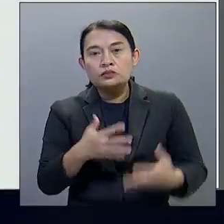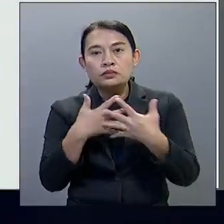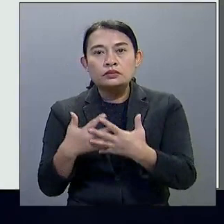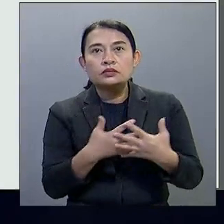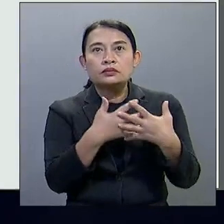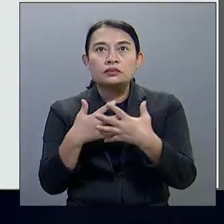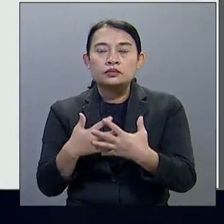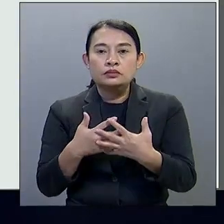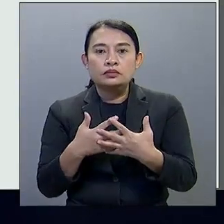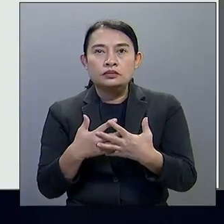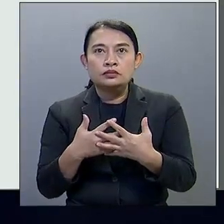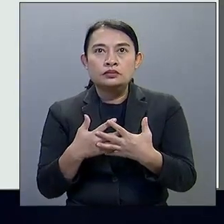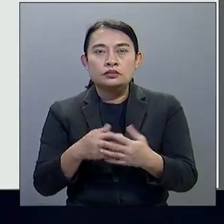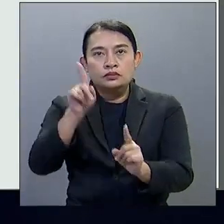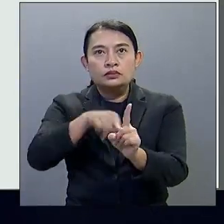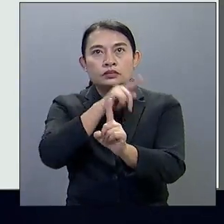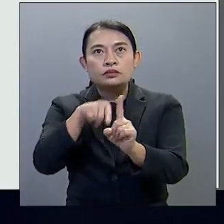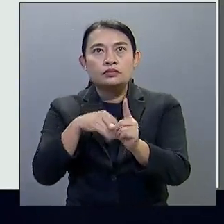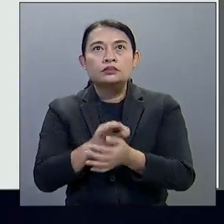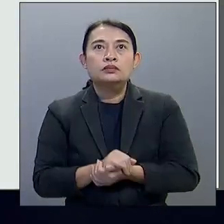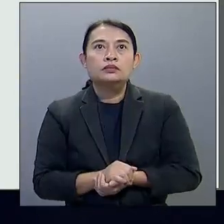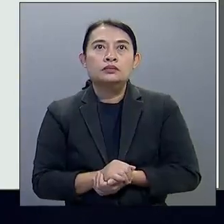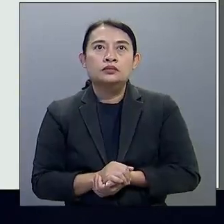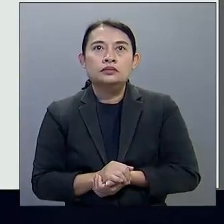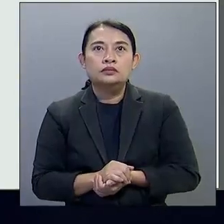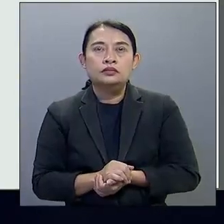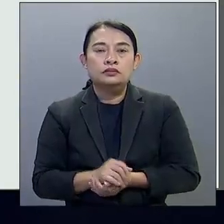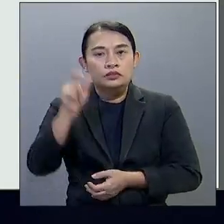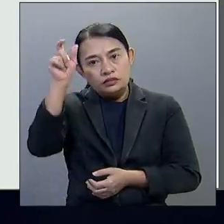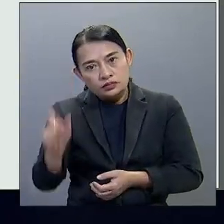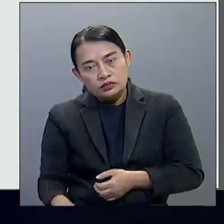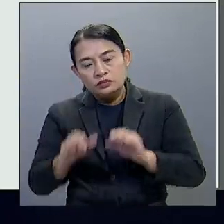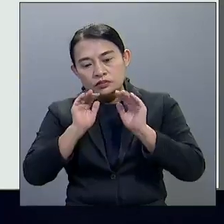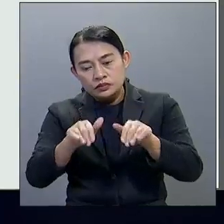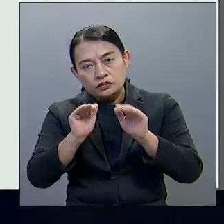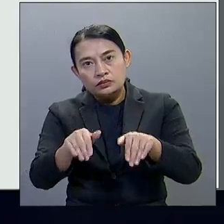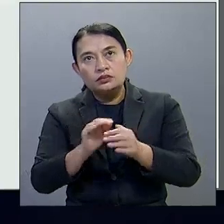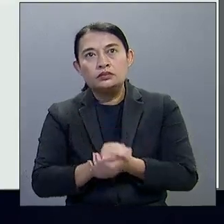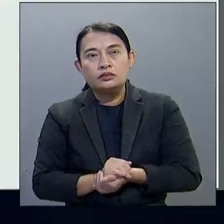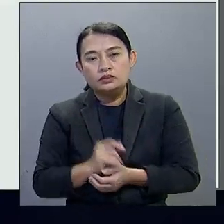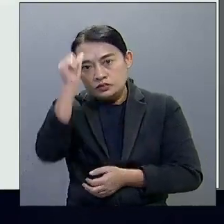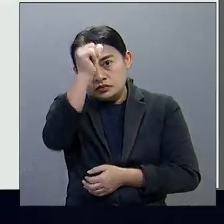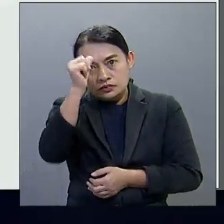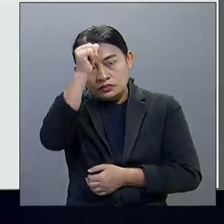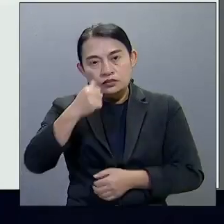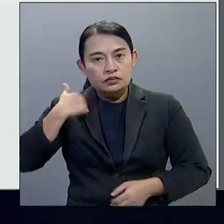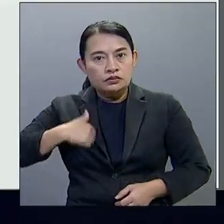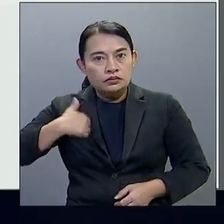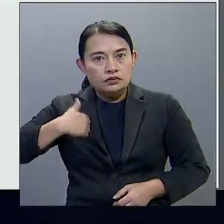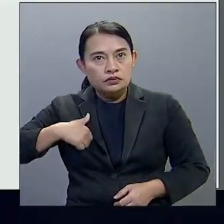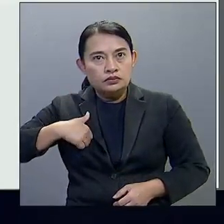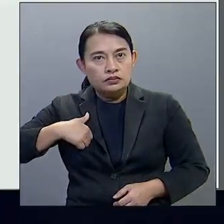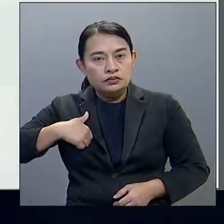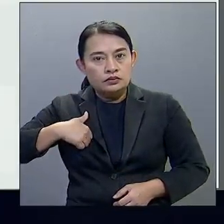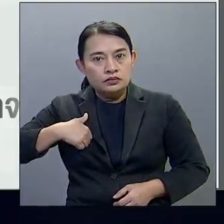กาสหราชอาณาจักรหรือว่าฝรั่งเศสออสเตรเลียอินเดียแคนาด